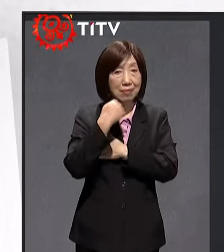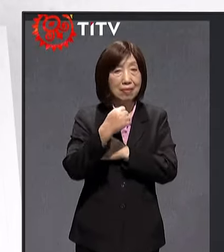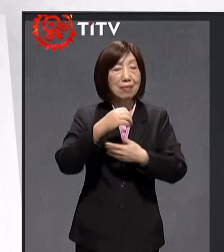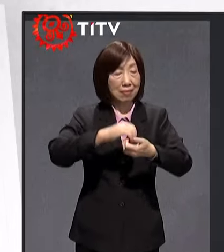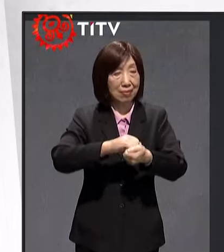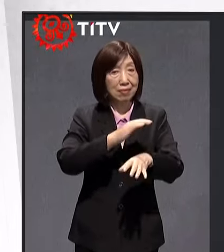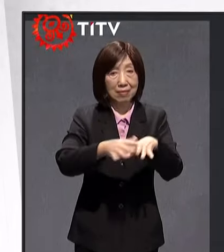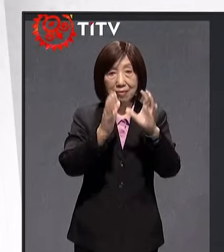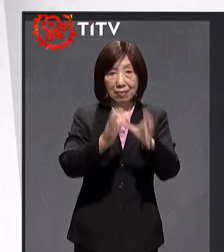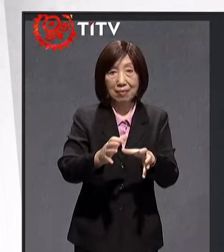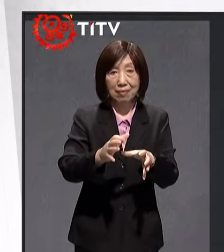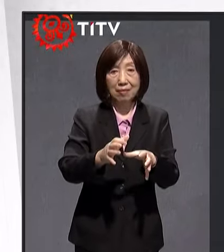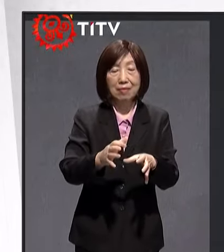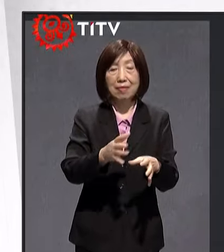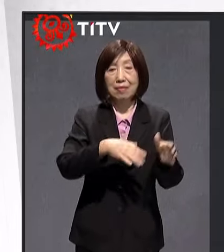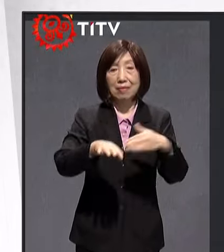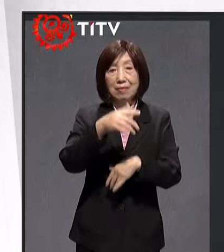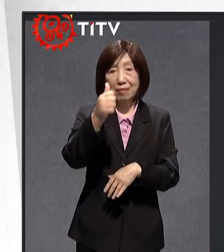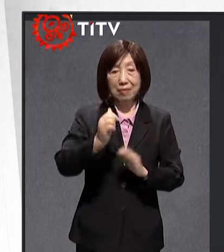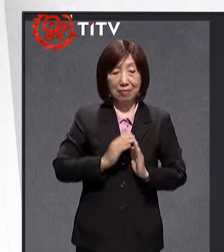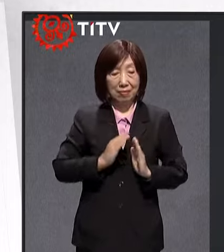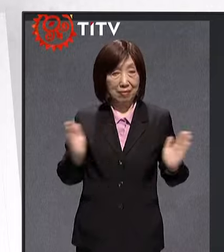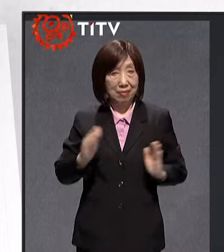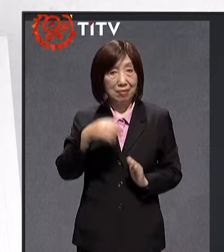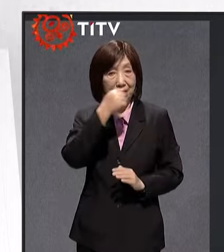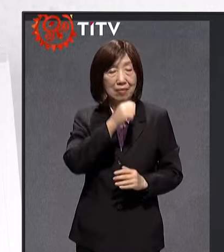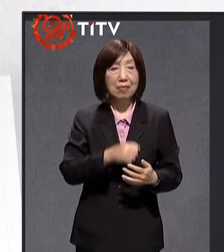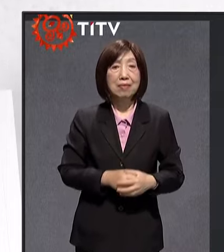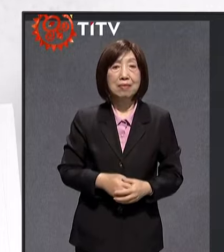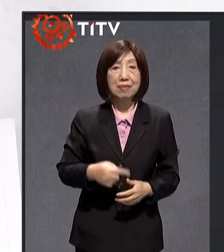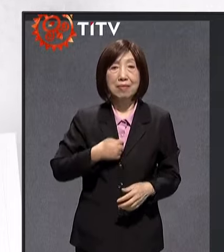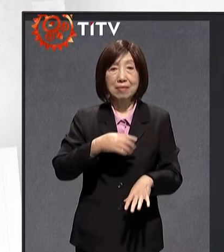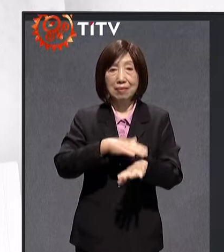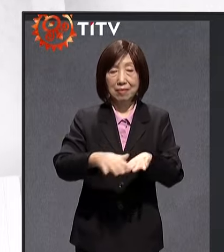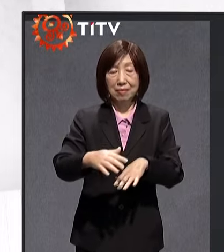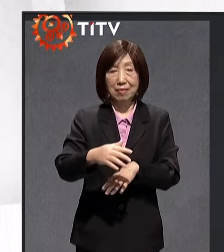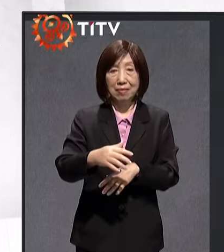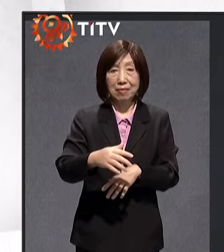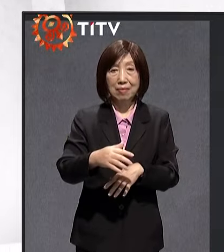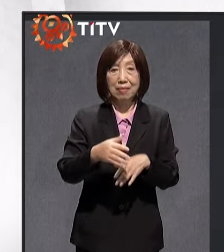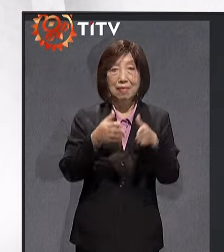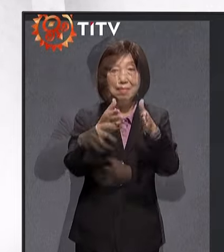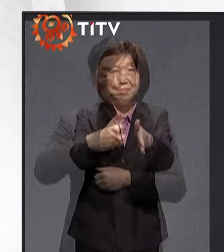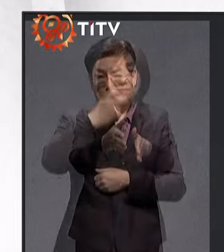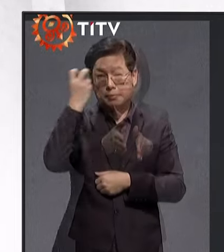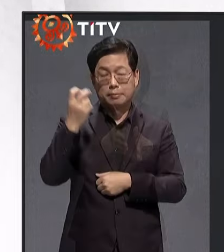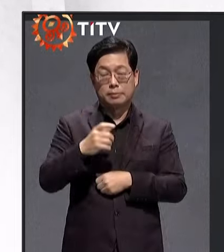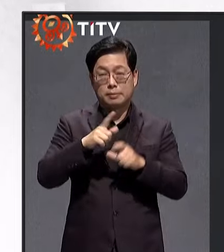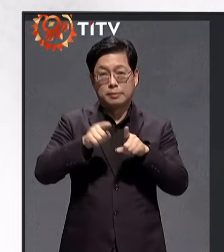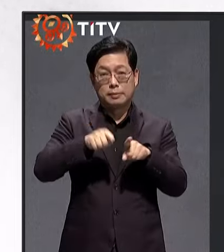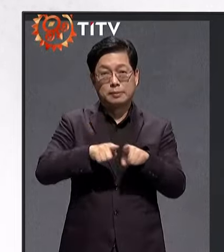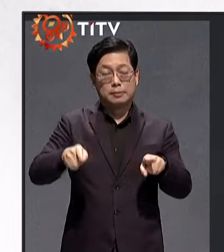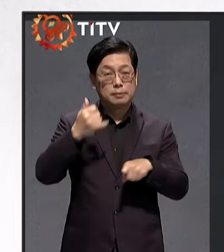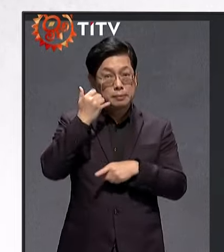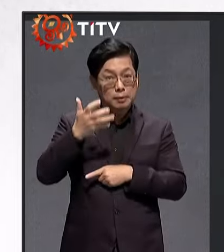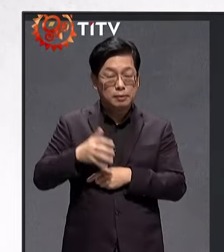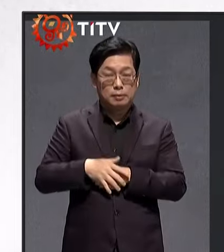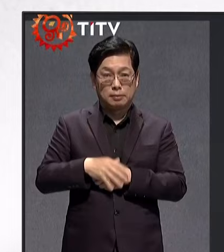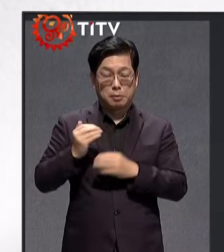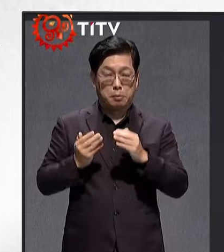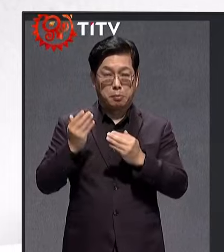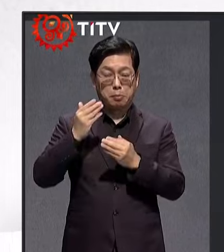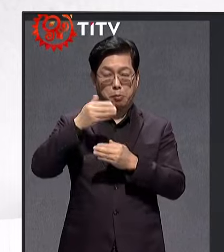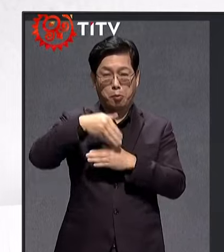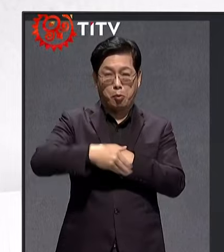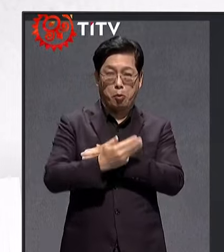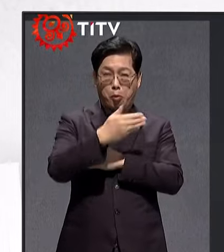113年1月5日，中央选举委员会透过原住民电视台举办山地及平地原住民立法委